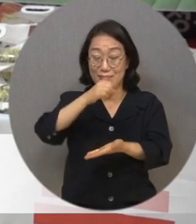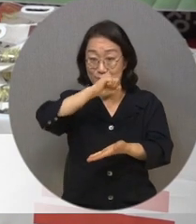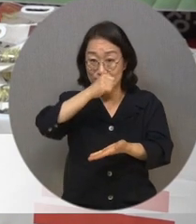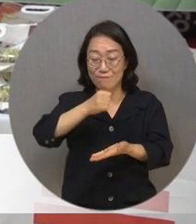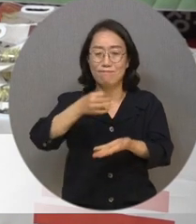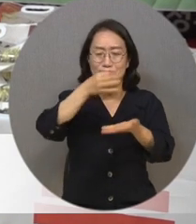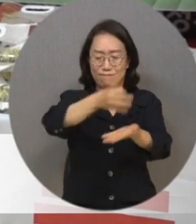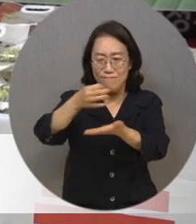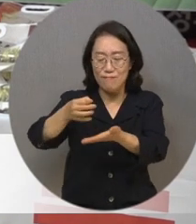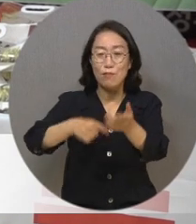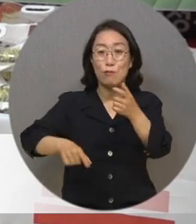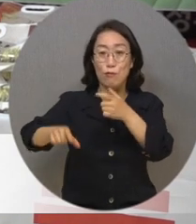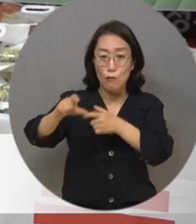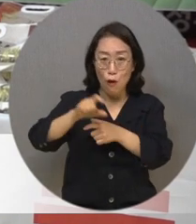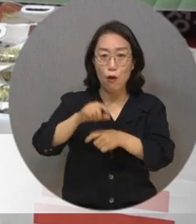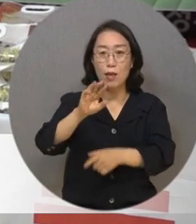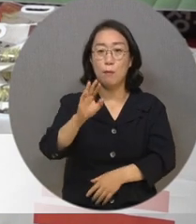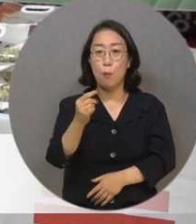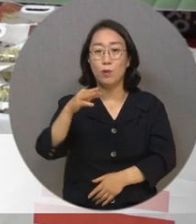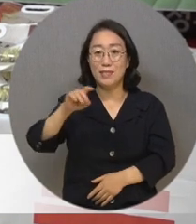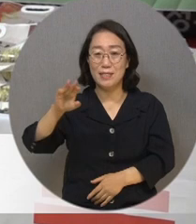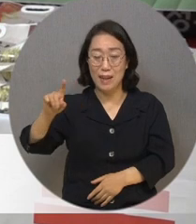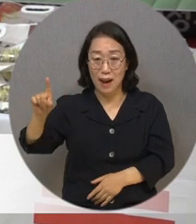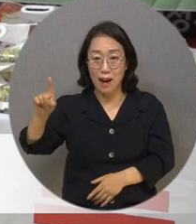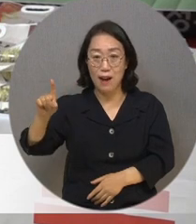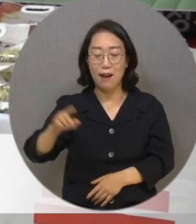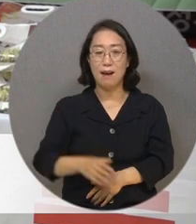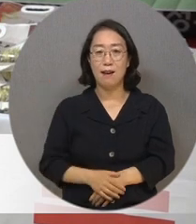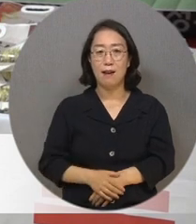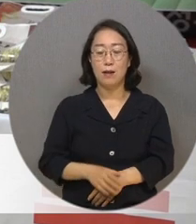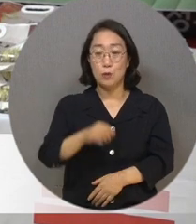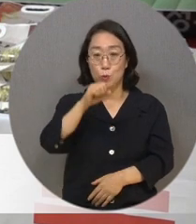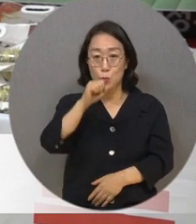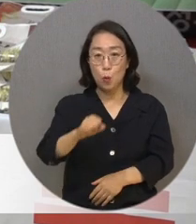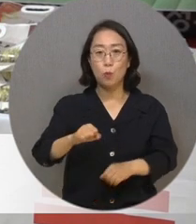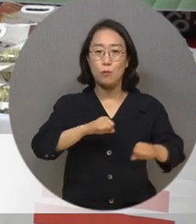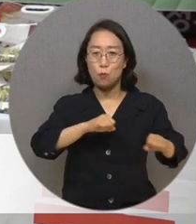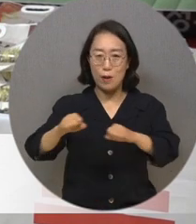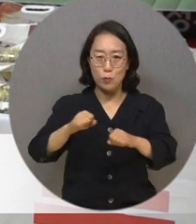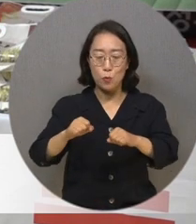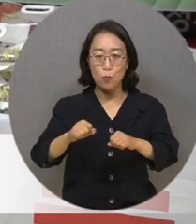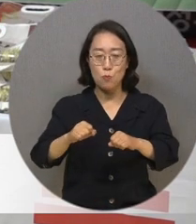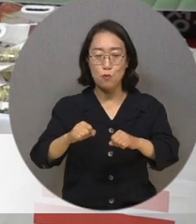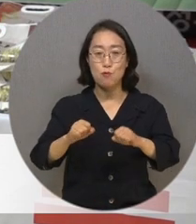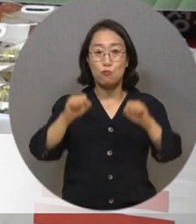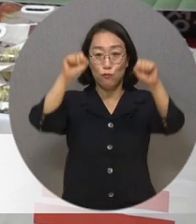장애인 보치아가 대한민국에서 최고의 활성화될 수 있는